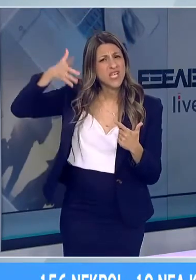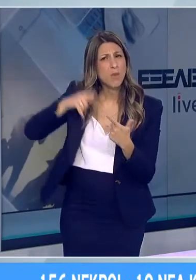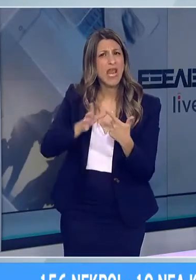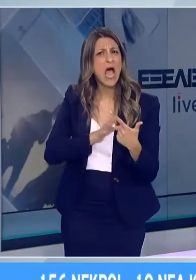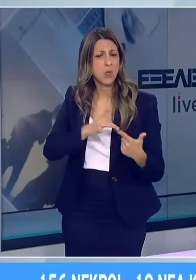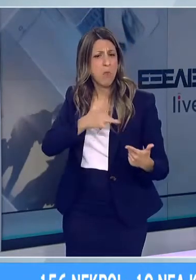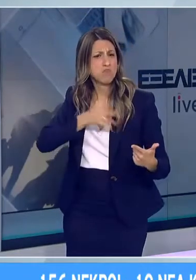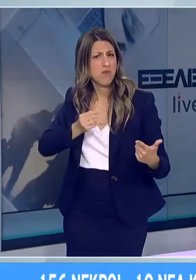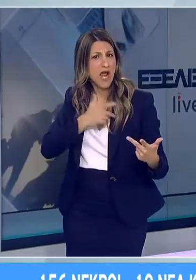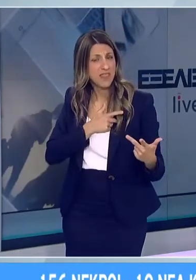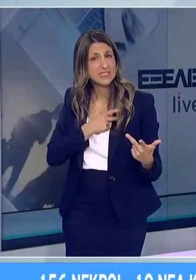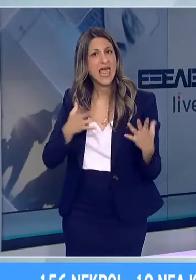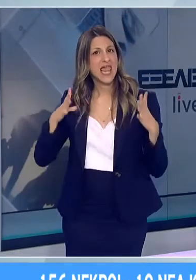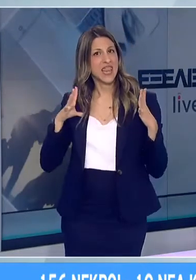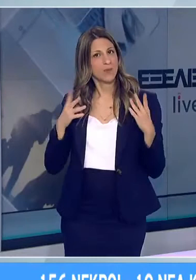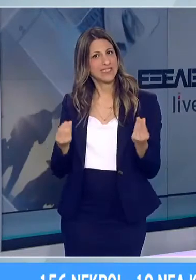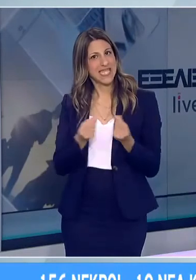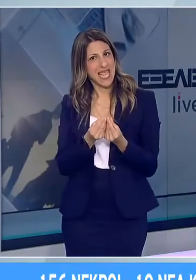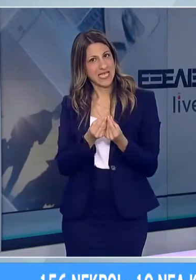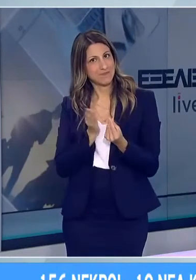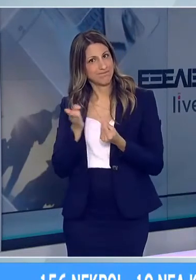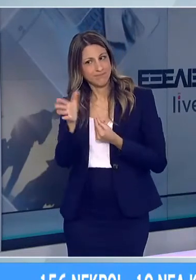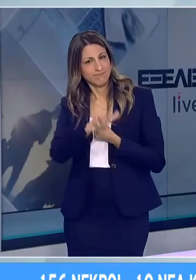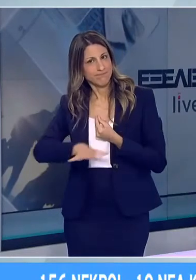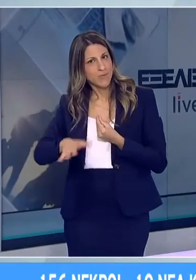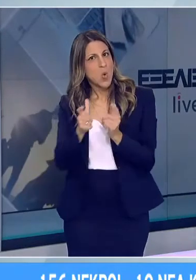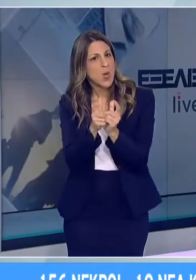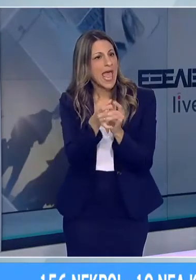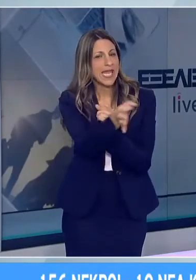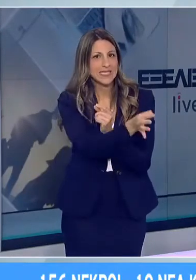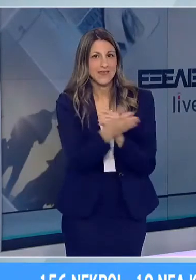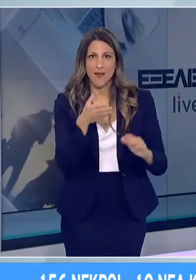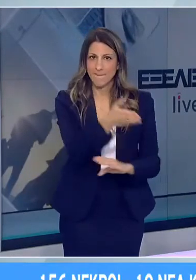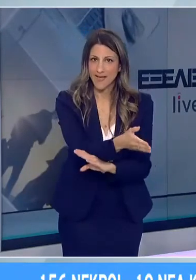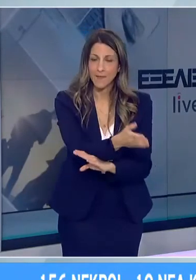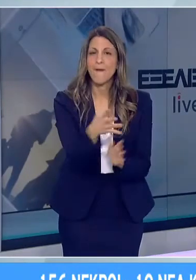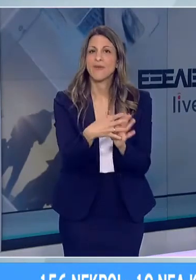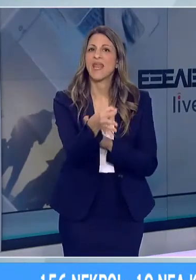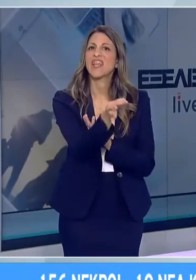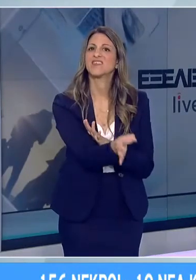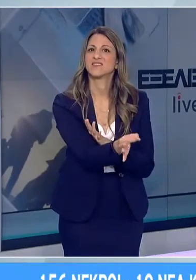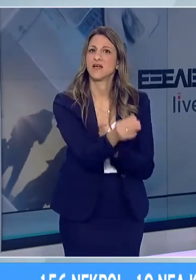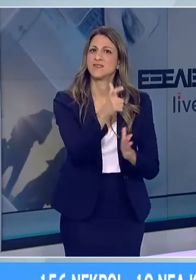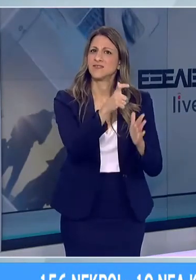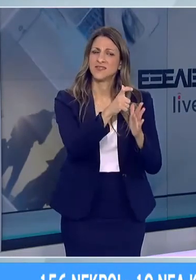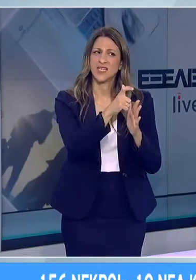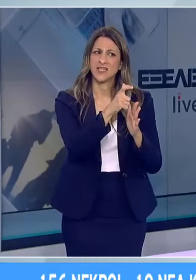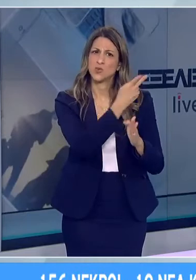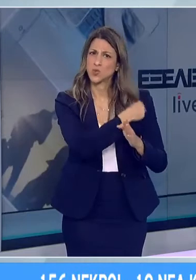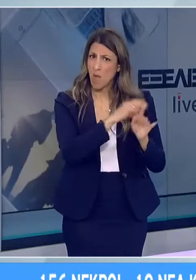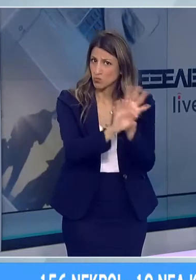ομάδες να πάνε διακοπές εντός της χώρας? Οι υγειονομικές δομές των νησιών έχουν επαρκείς υποδομές για την περίθαλψη ασθενών